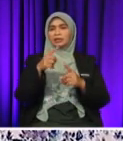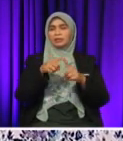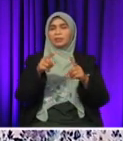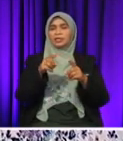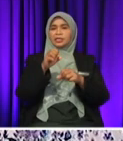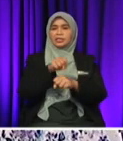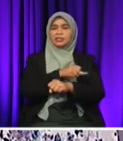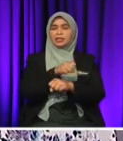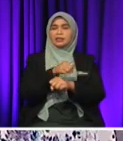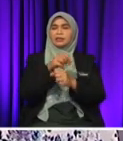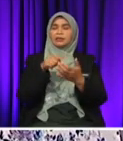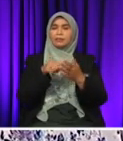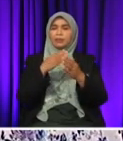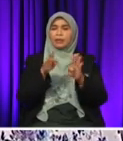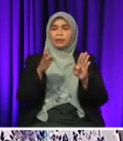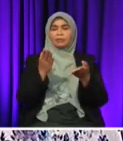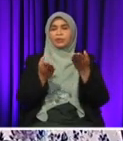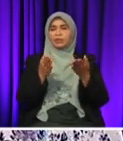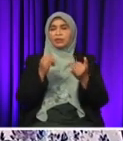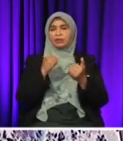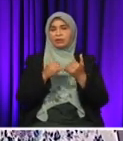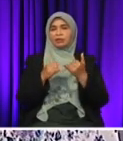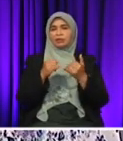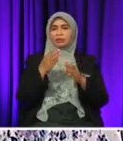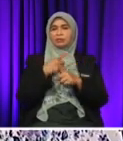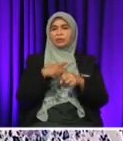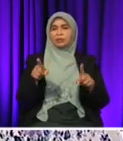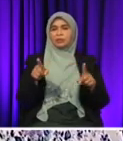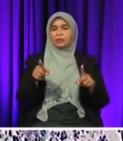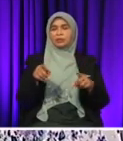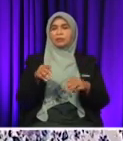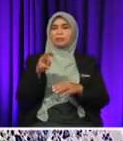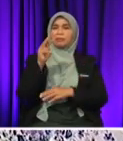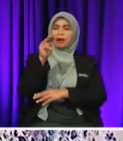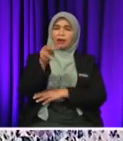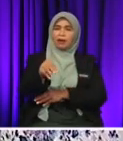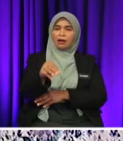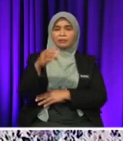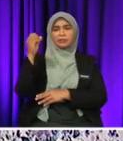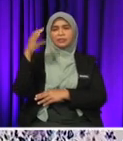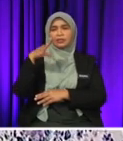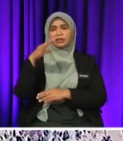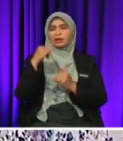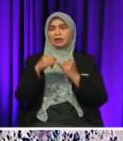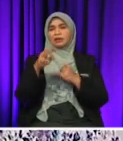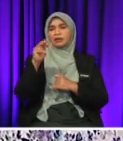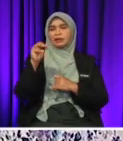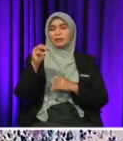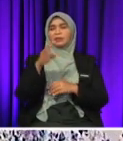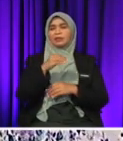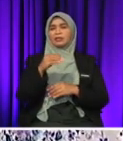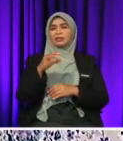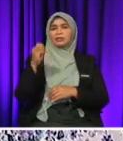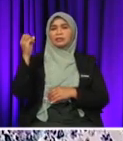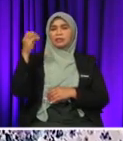dibebas Jadi mungkin perkataan akhi itu akan berbizer malam siang so malam belakangnya m betul siang belakangnya Ji